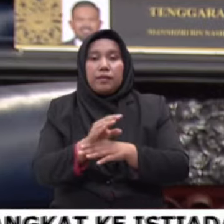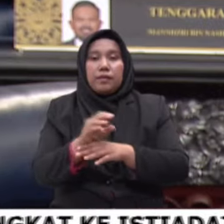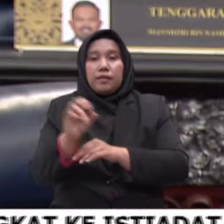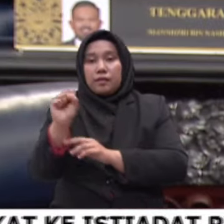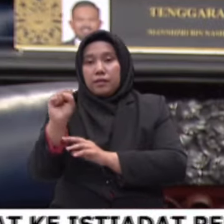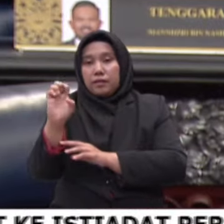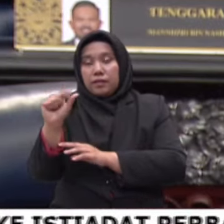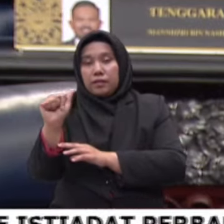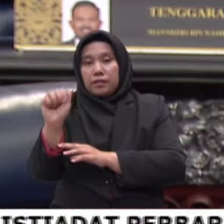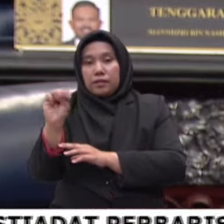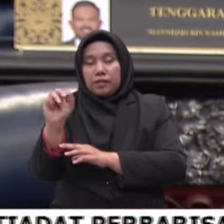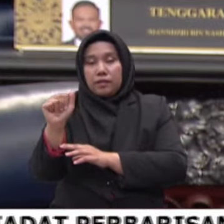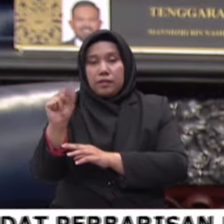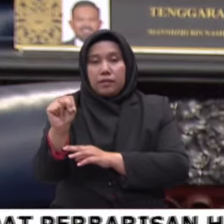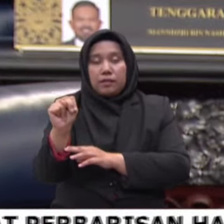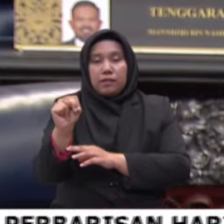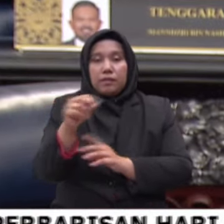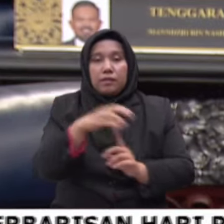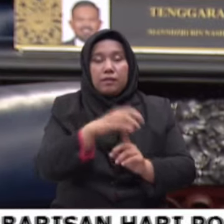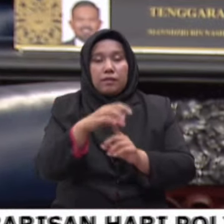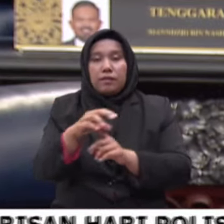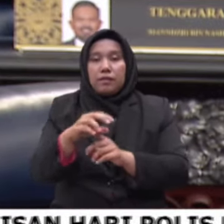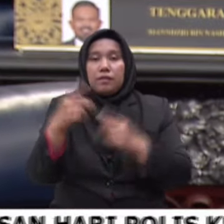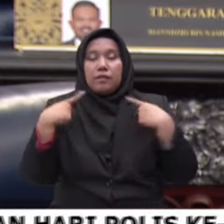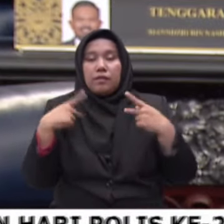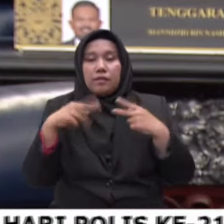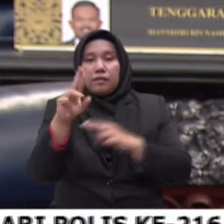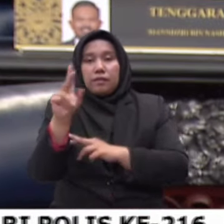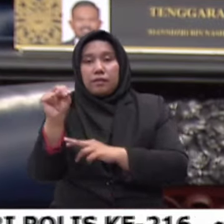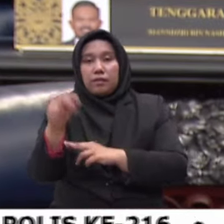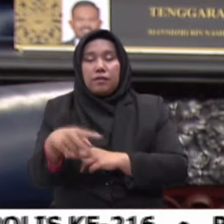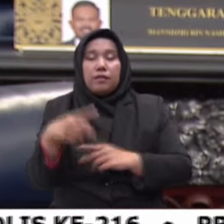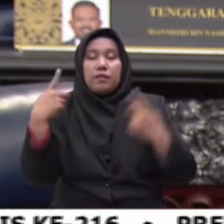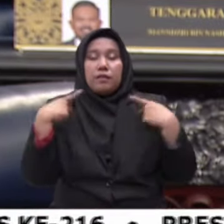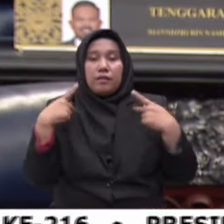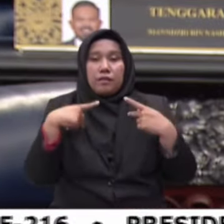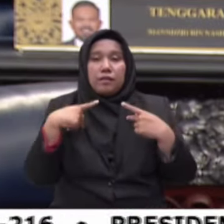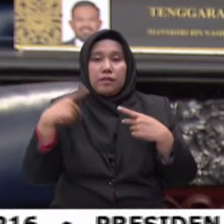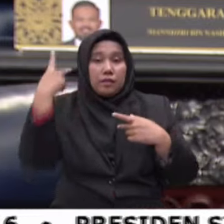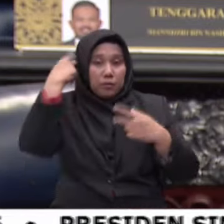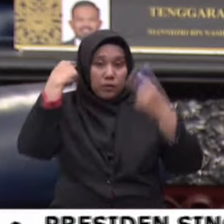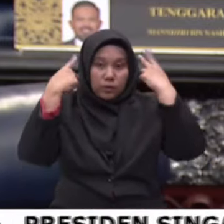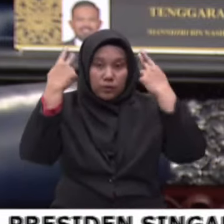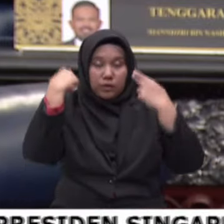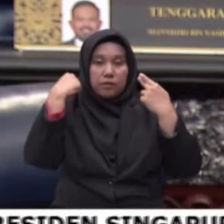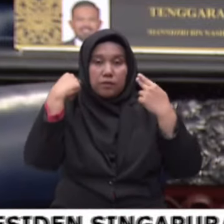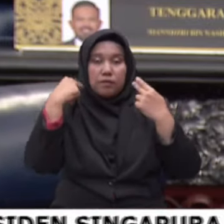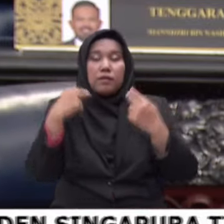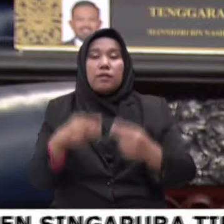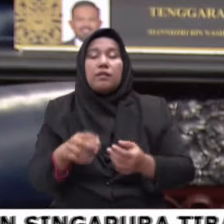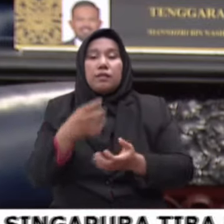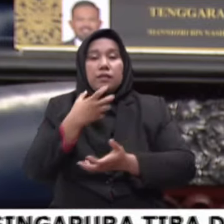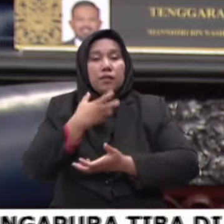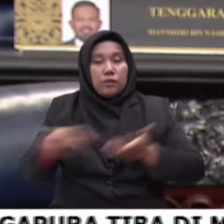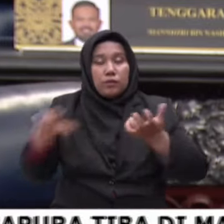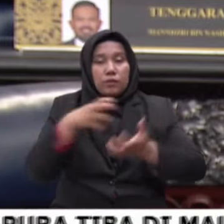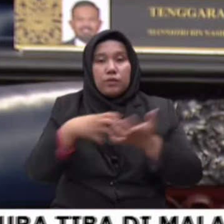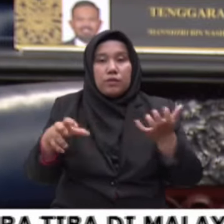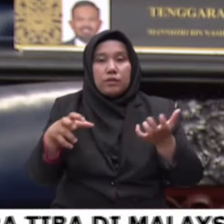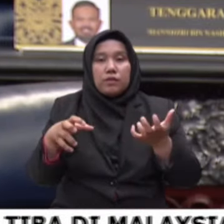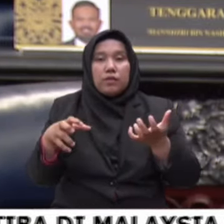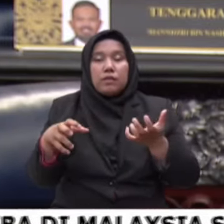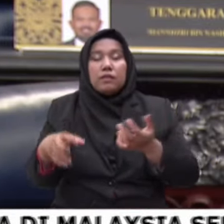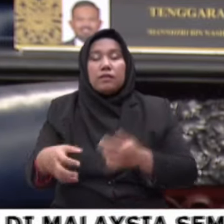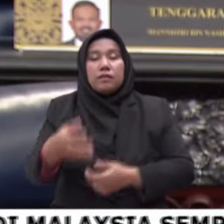premis a perniagaan termasuk kios, FnB, kedai runcit serta kedai gunting rambut a yang mengalami kerosakan aset a perniagaan